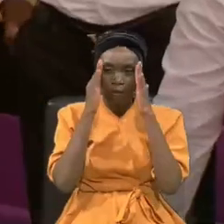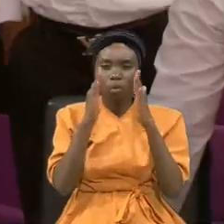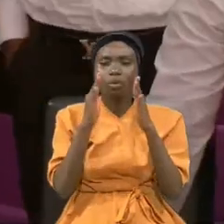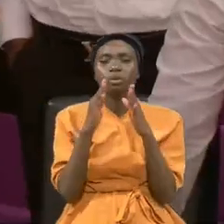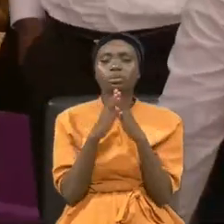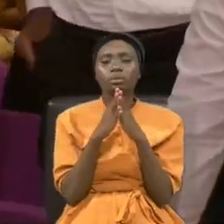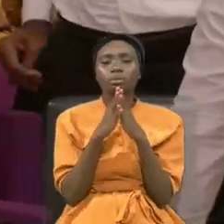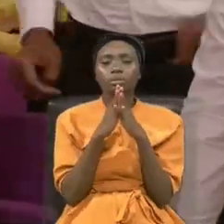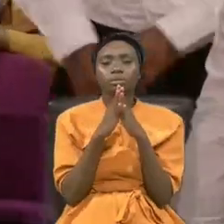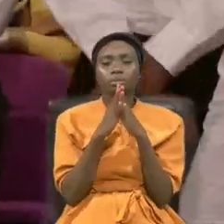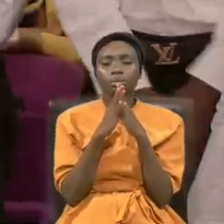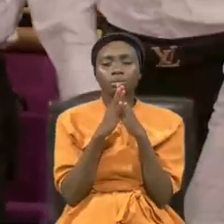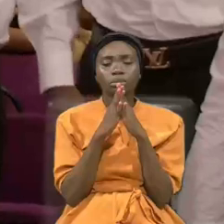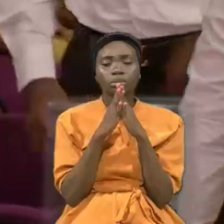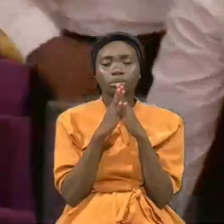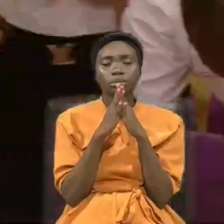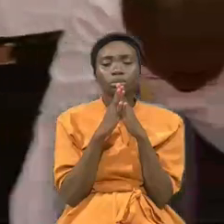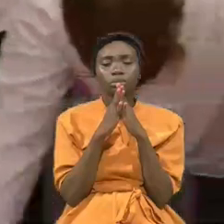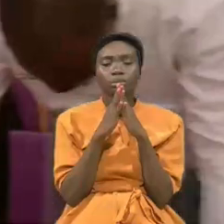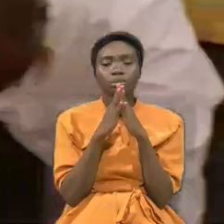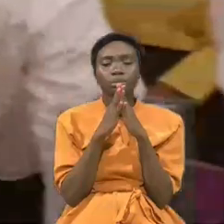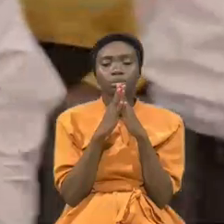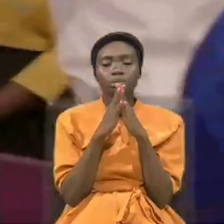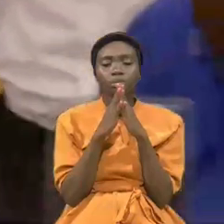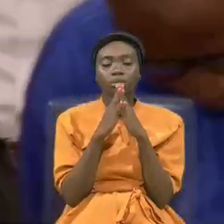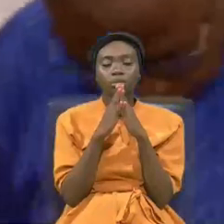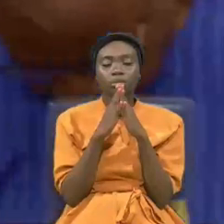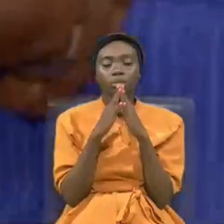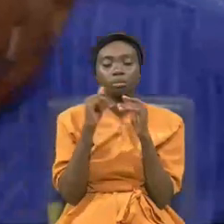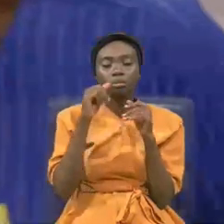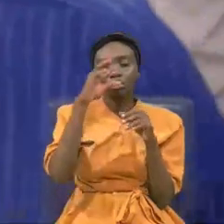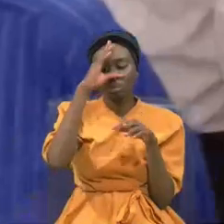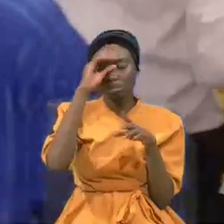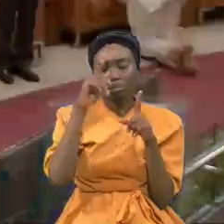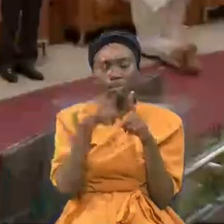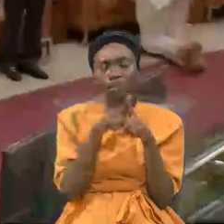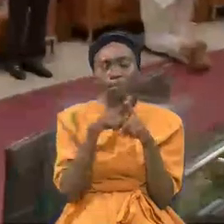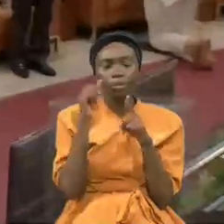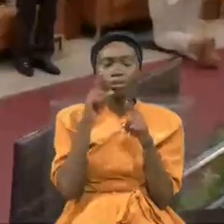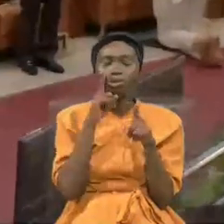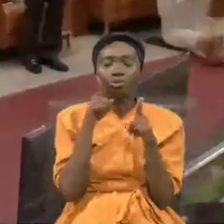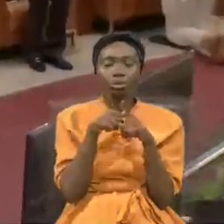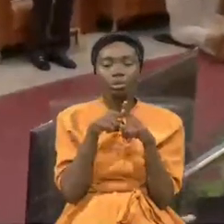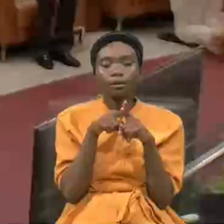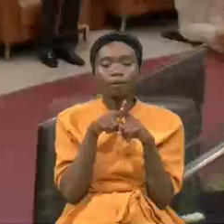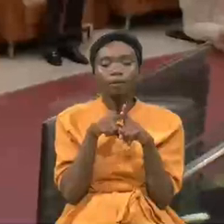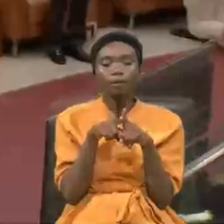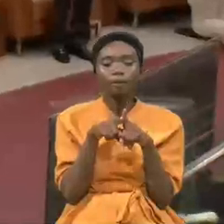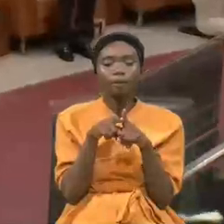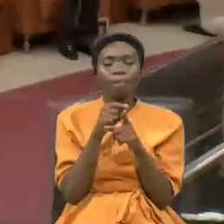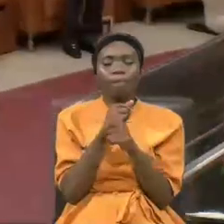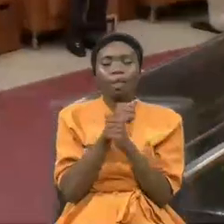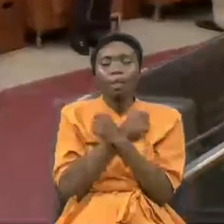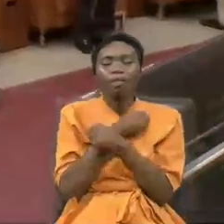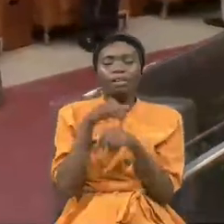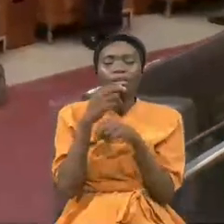La ressemblance à Christ est votre concentration. Un frère, une sœur, un bien-aimé